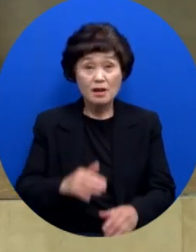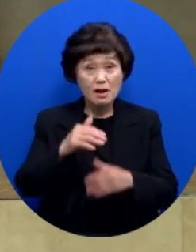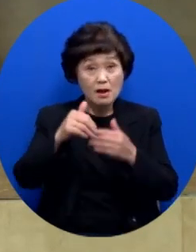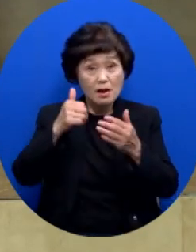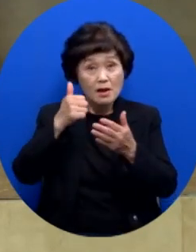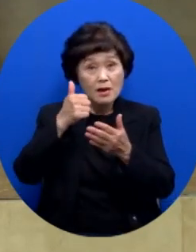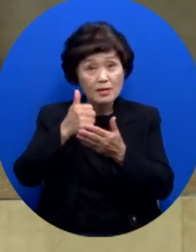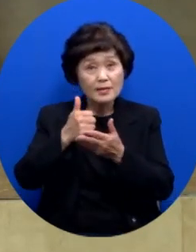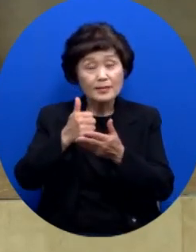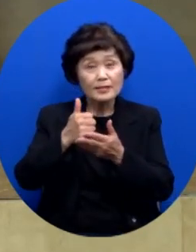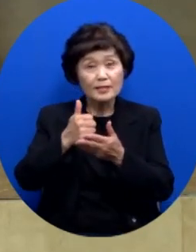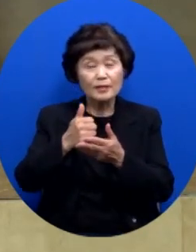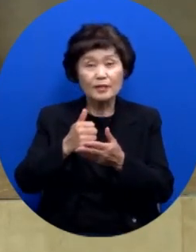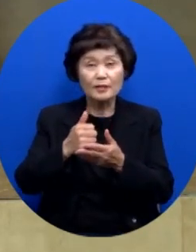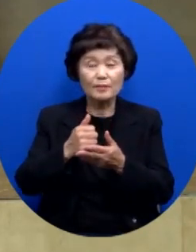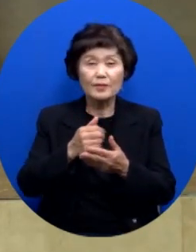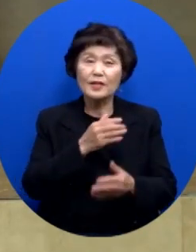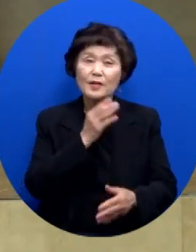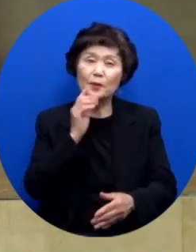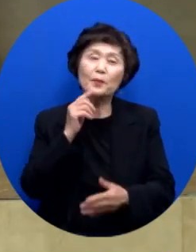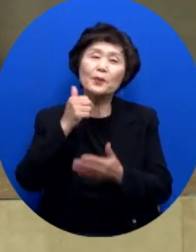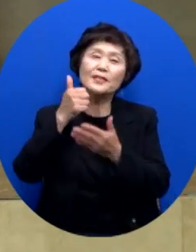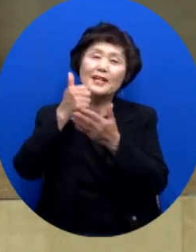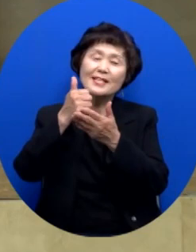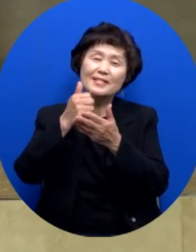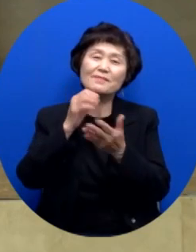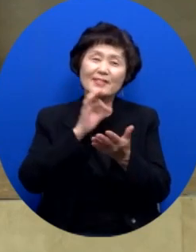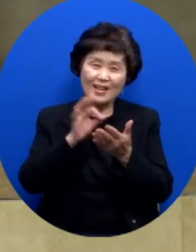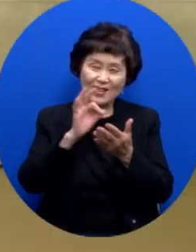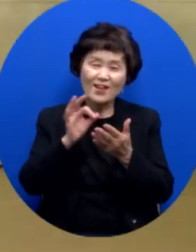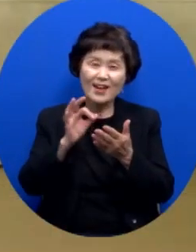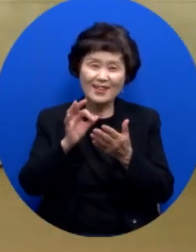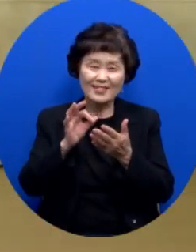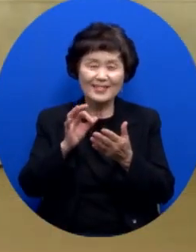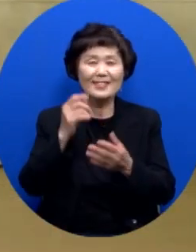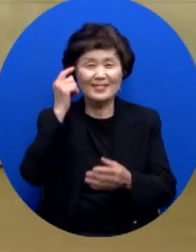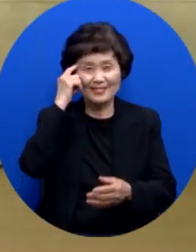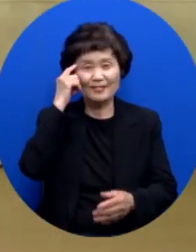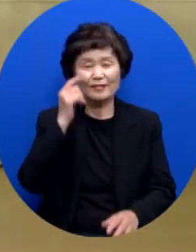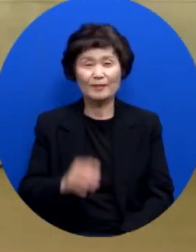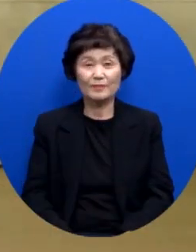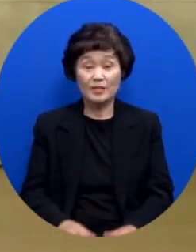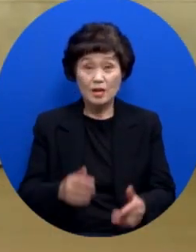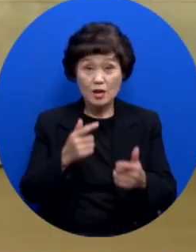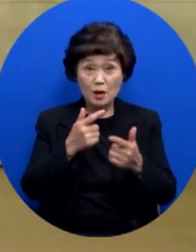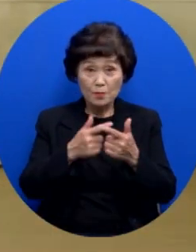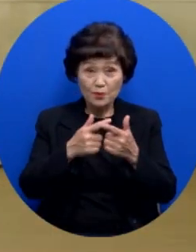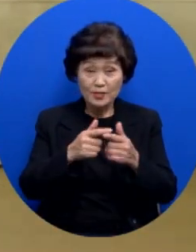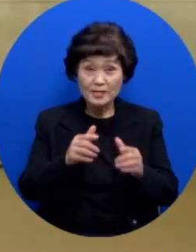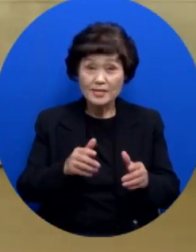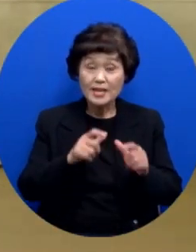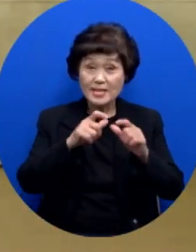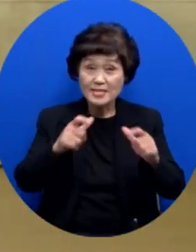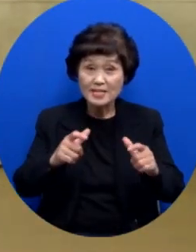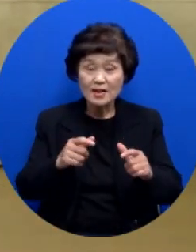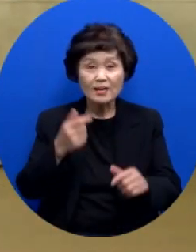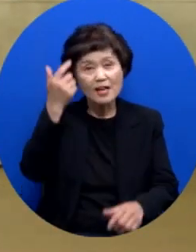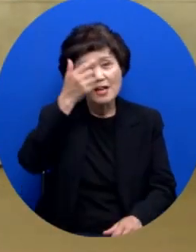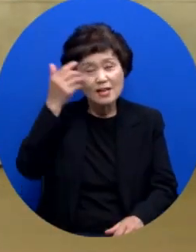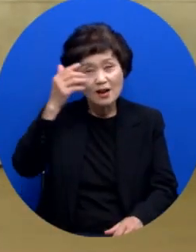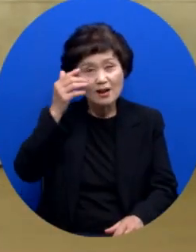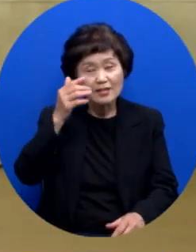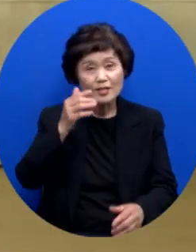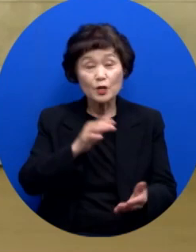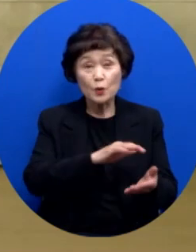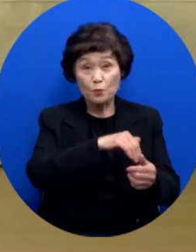하나님께서 우리 목사님을 사용하셨다고 믿습니다. 네. 부산 지역 영적 흐름을 바꿔놓았다고 해도 과언이 아닌